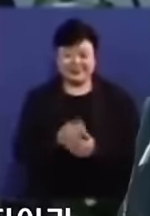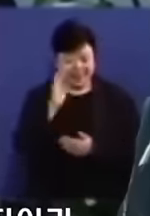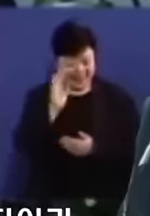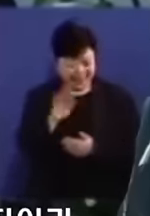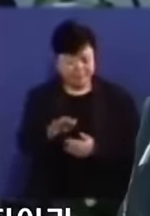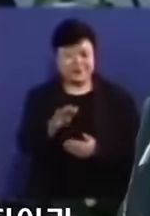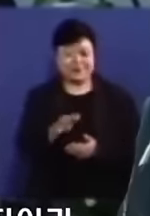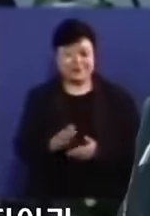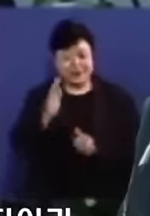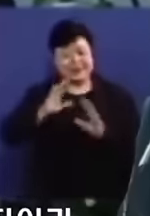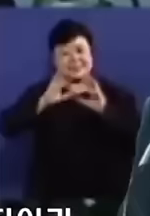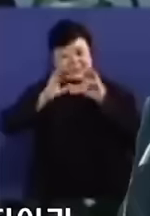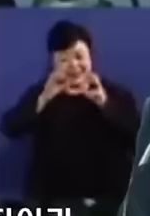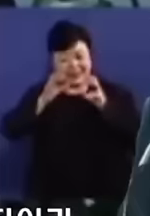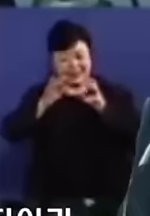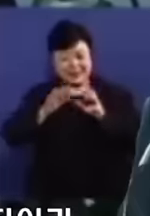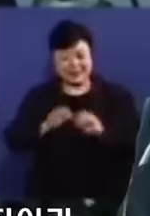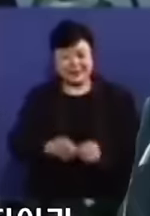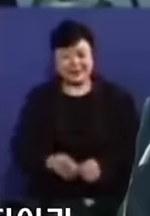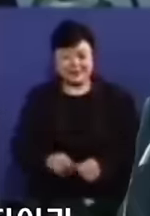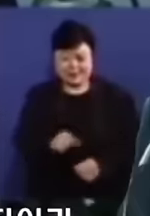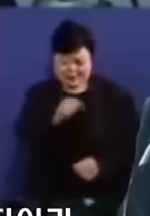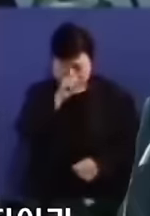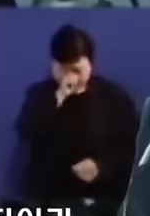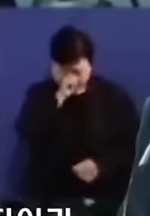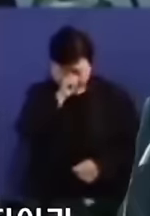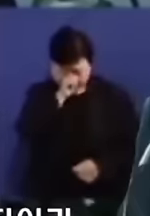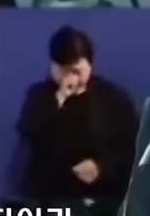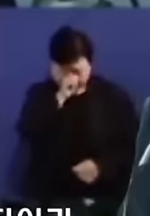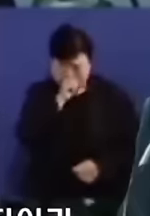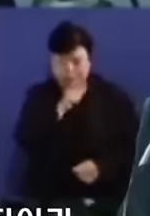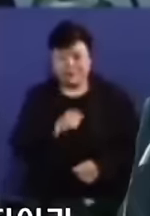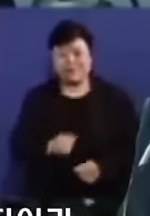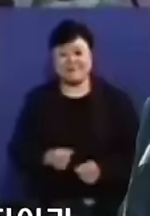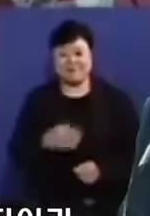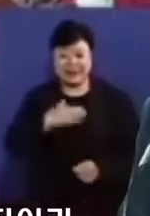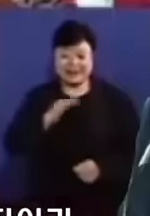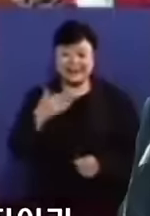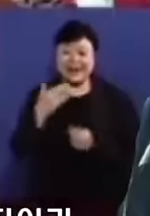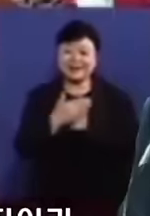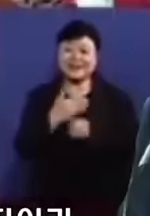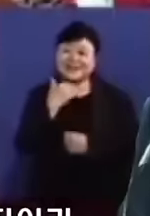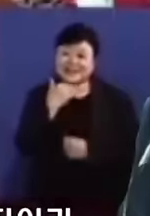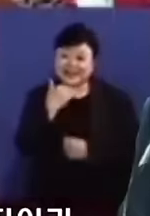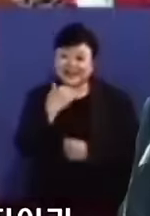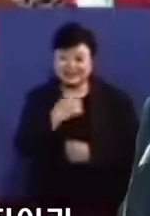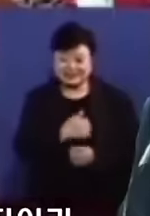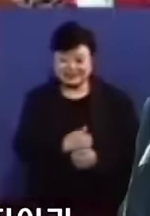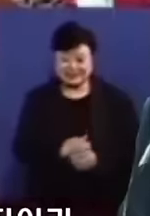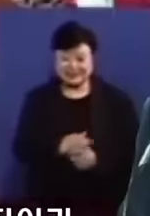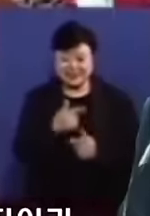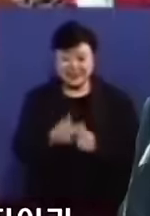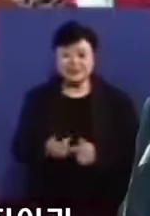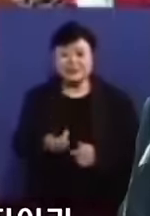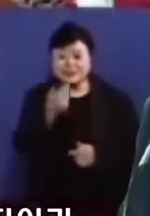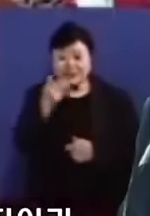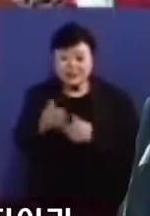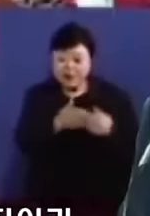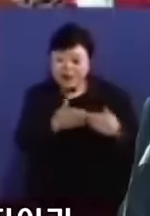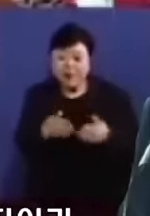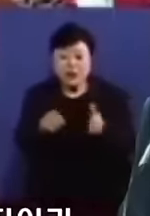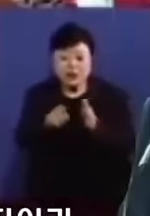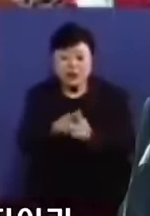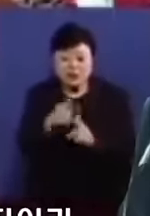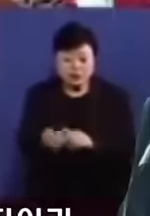앞으로 천당이 얼마나 좋다는 것을 알게 되는 은혜가 기다리고 있는 것입니다. 예수님의 생명을 체험하기 위하여